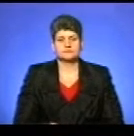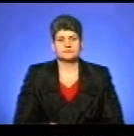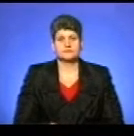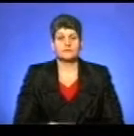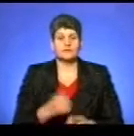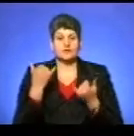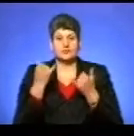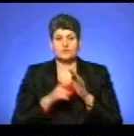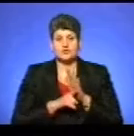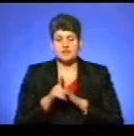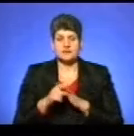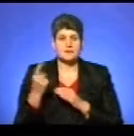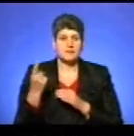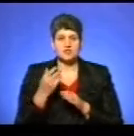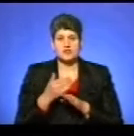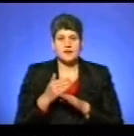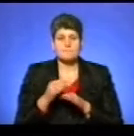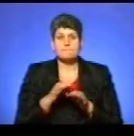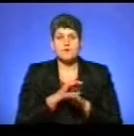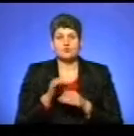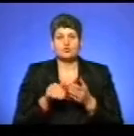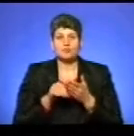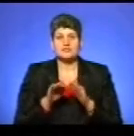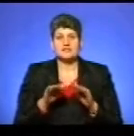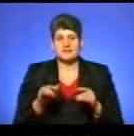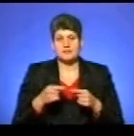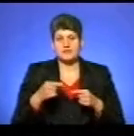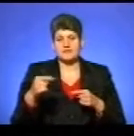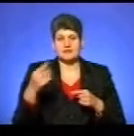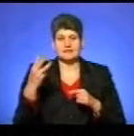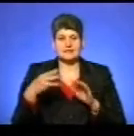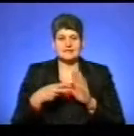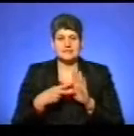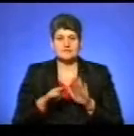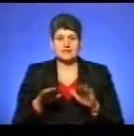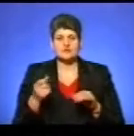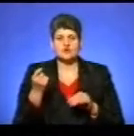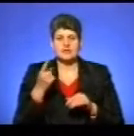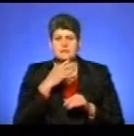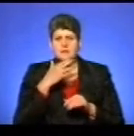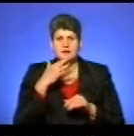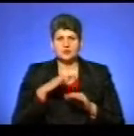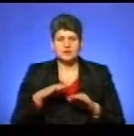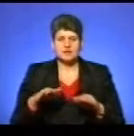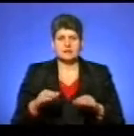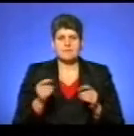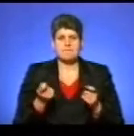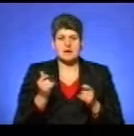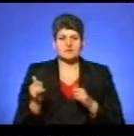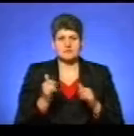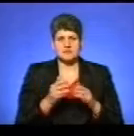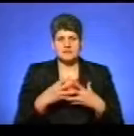Сьогодні стартував перший етап проекту «Допоможи дітям на відстані». 37 дітей з 11 багатодітних, малозабезпечених сімей